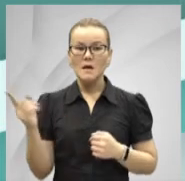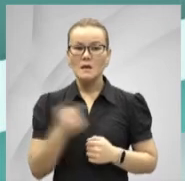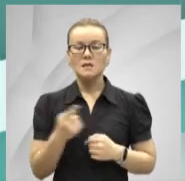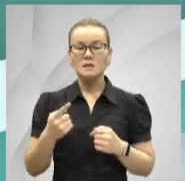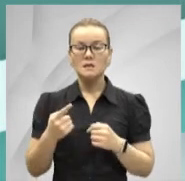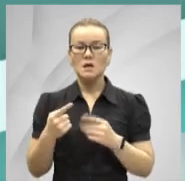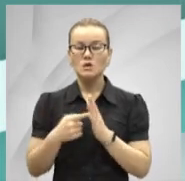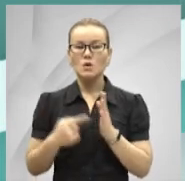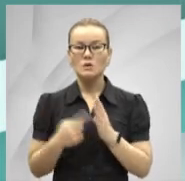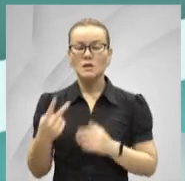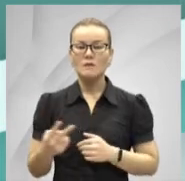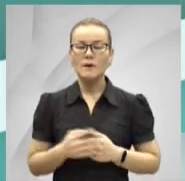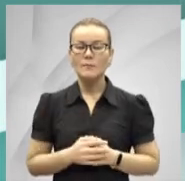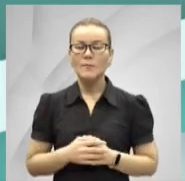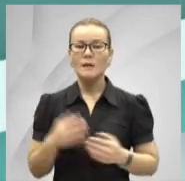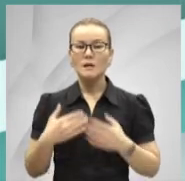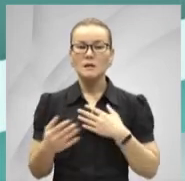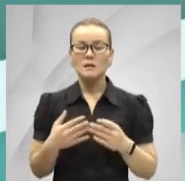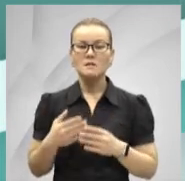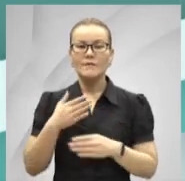Если мы вынесем минус 1